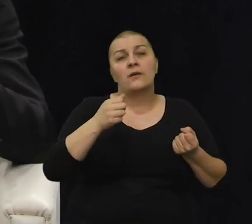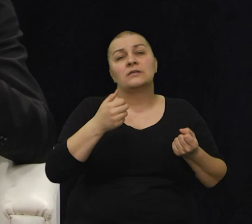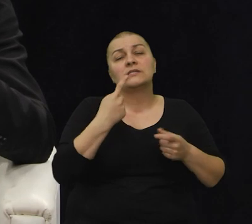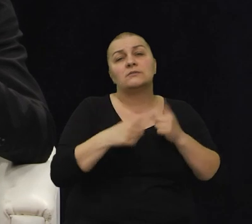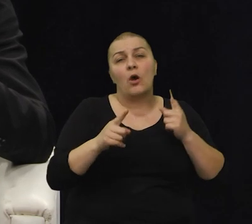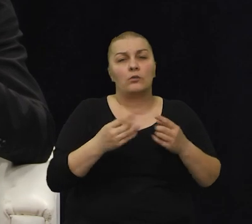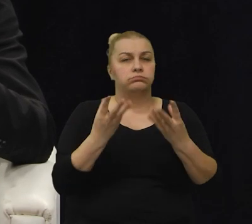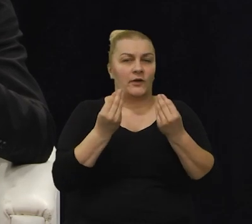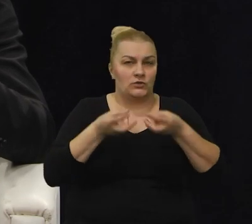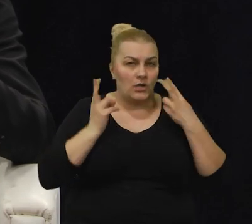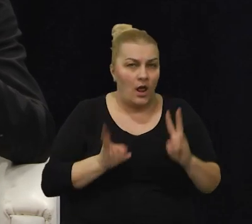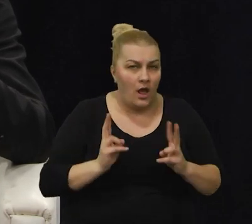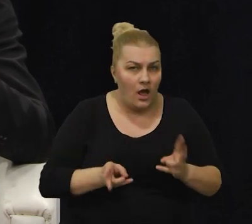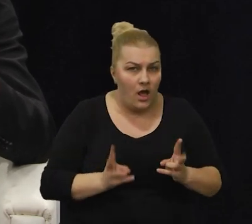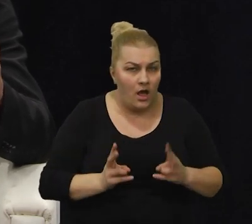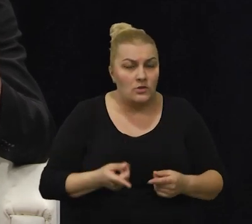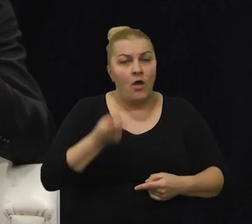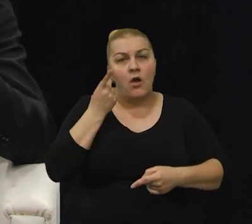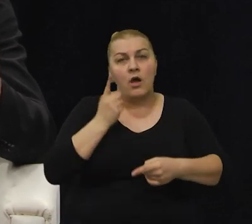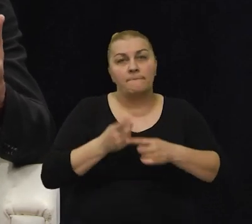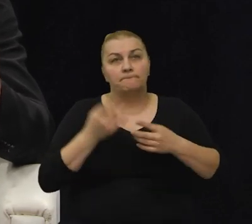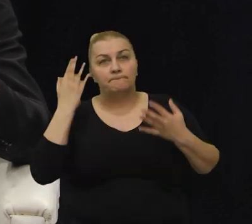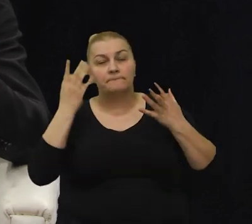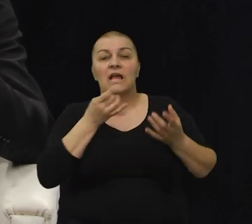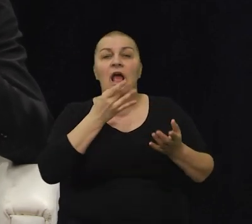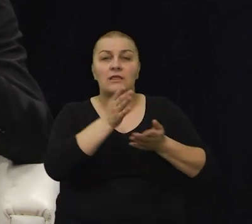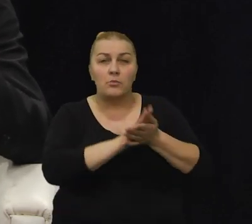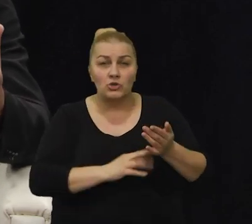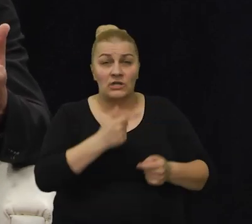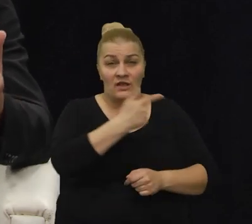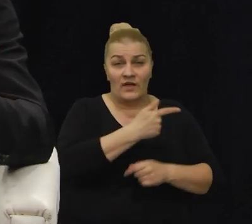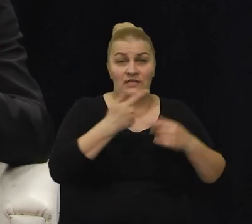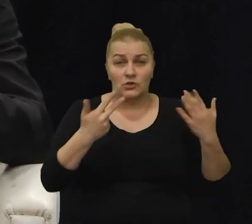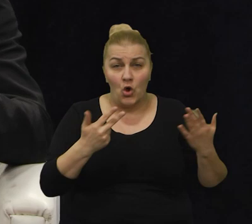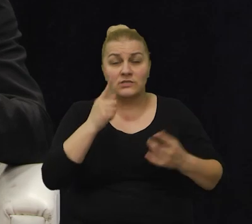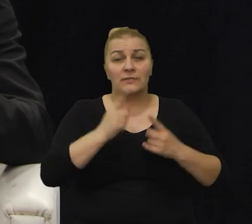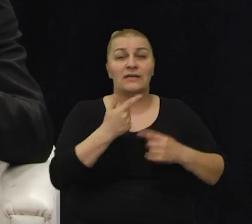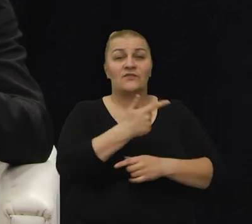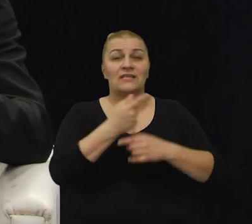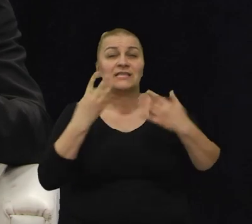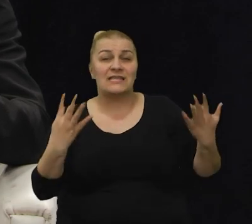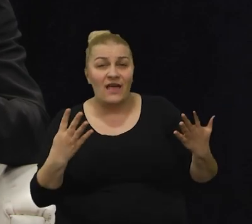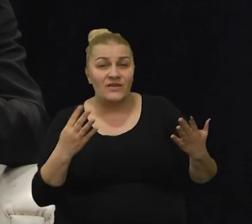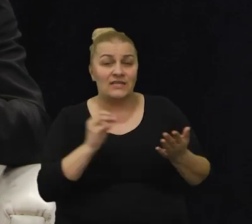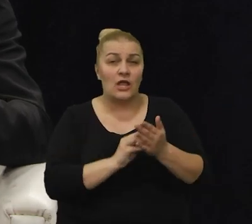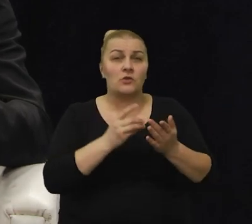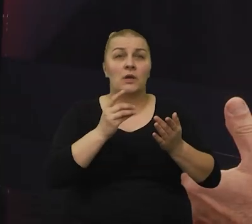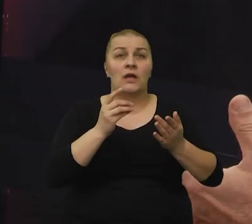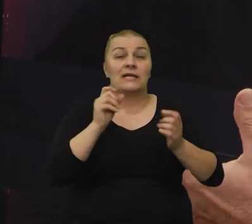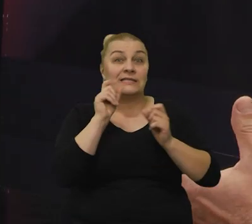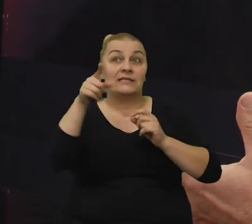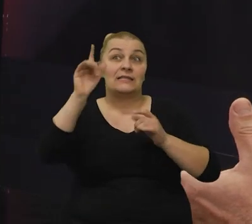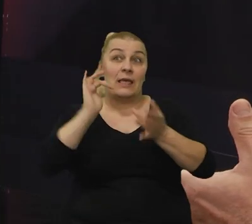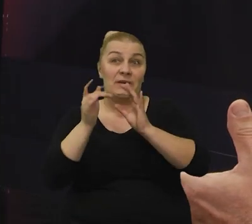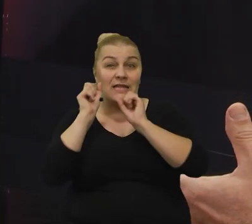na ekstremnu hladnoću, pa je onda bilo pitanje da li i kad krenuti sa operacijom, da li 28. da li 29. iznenaditi neprijatelja,